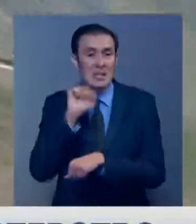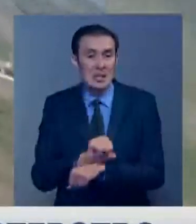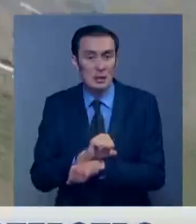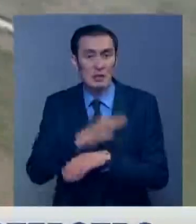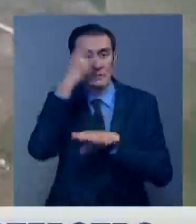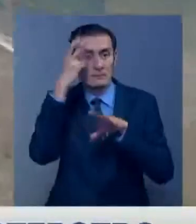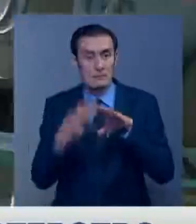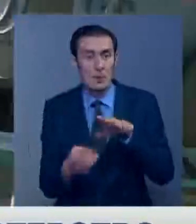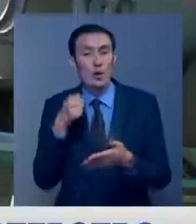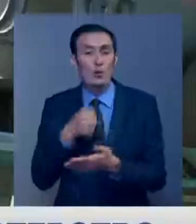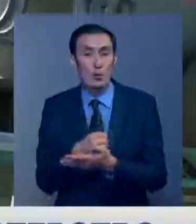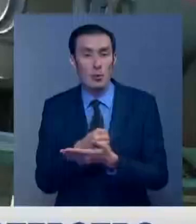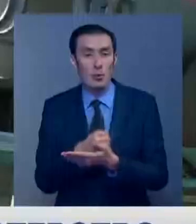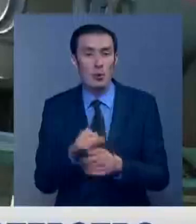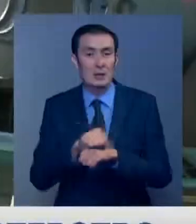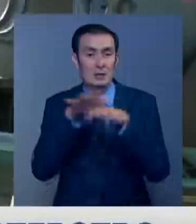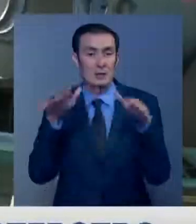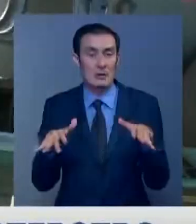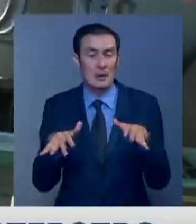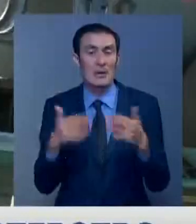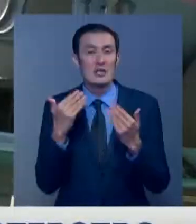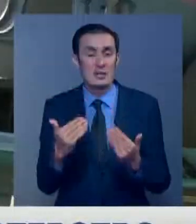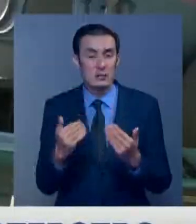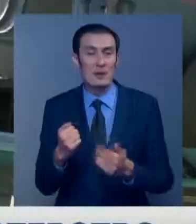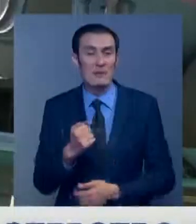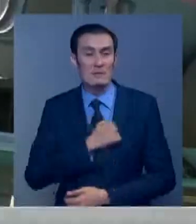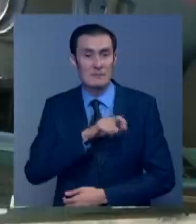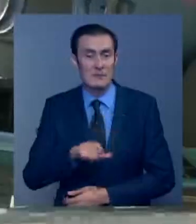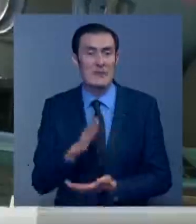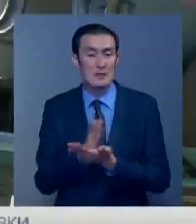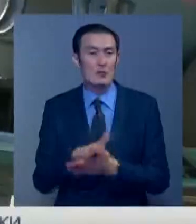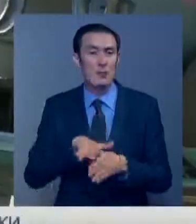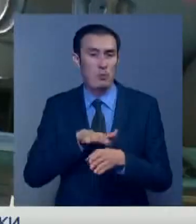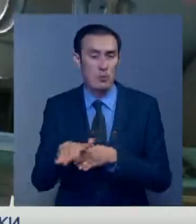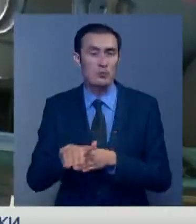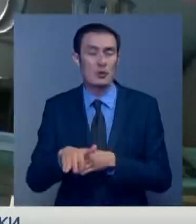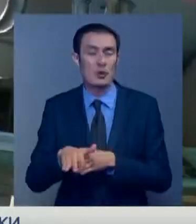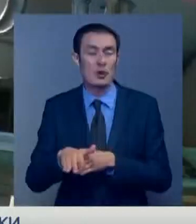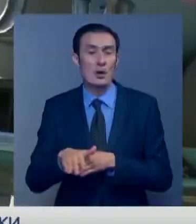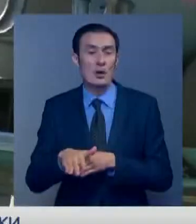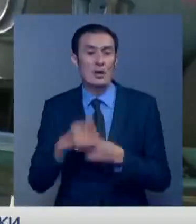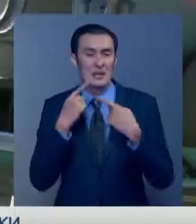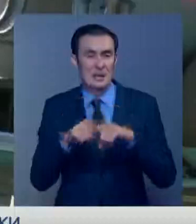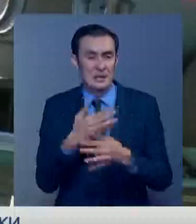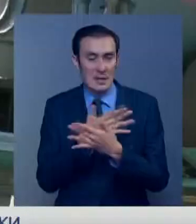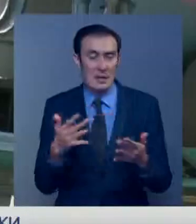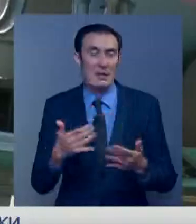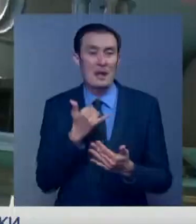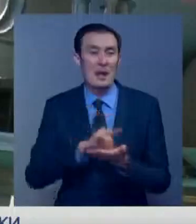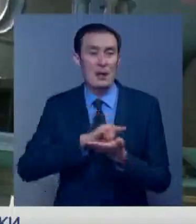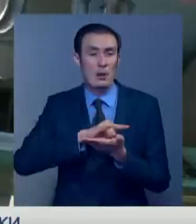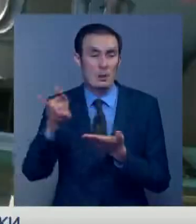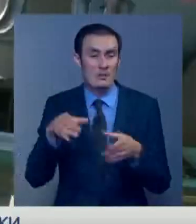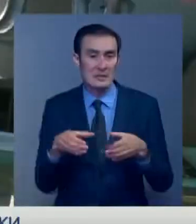раскрытия. На сегодняшний день военно-воздушные силы оснащены полностью парашютно-десантной техникой. Для летного состава это